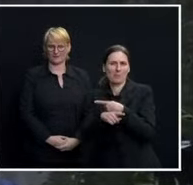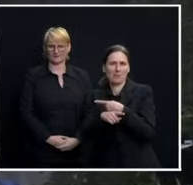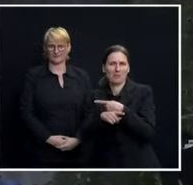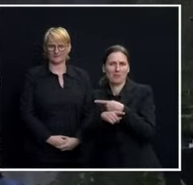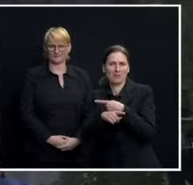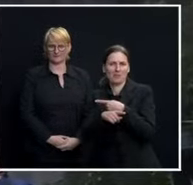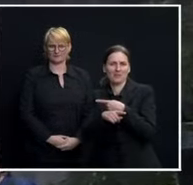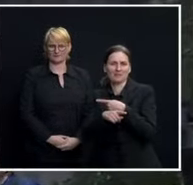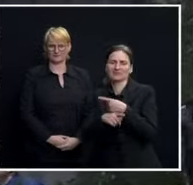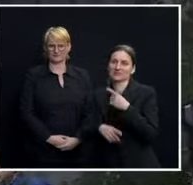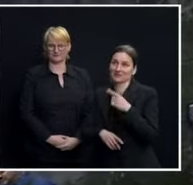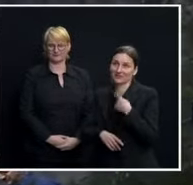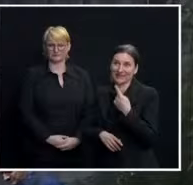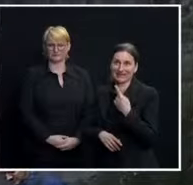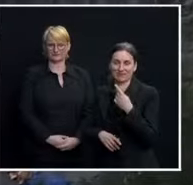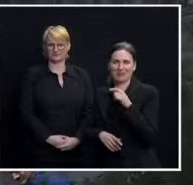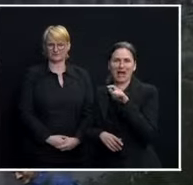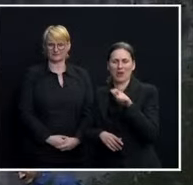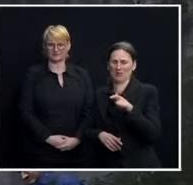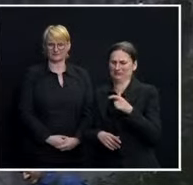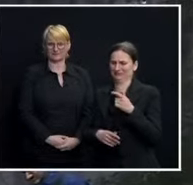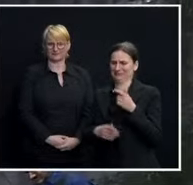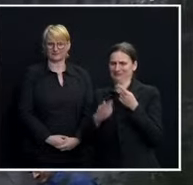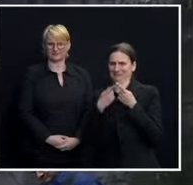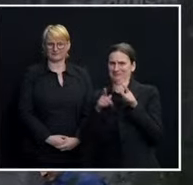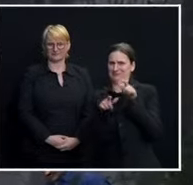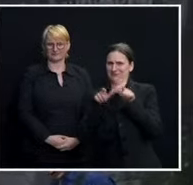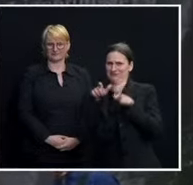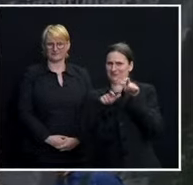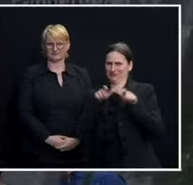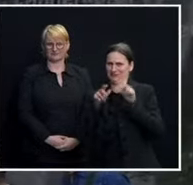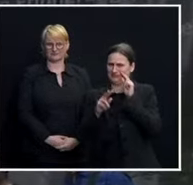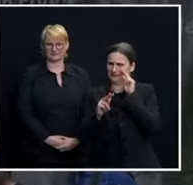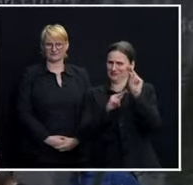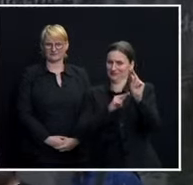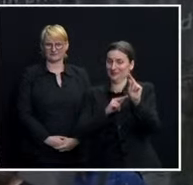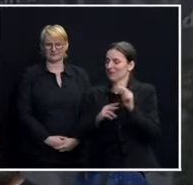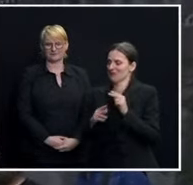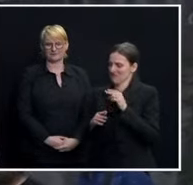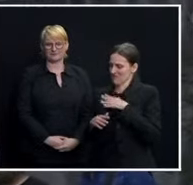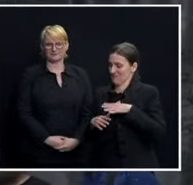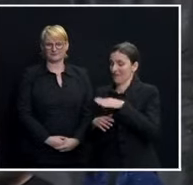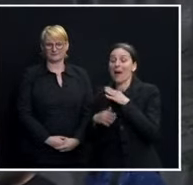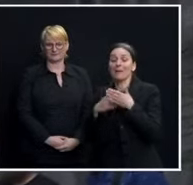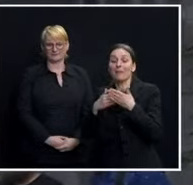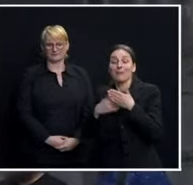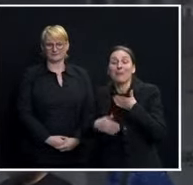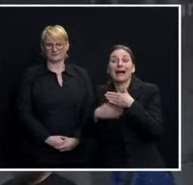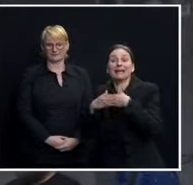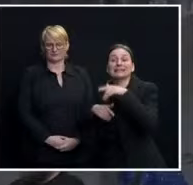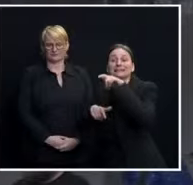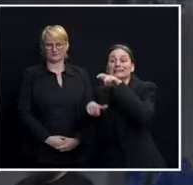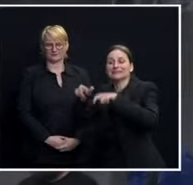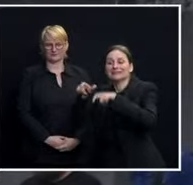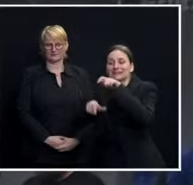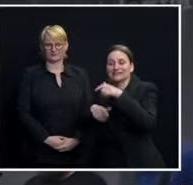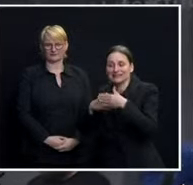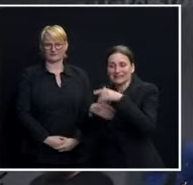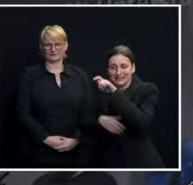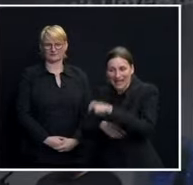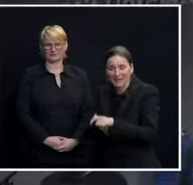die mir, sagen wir mal, unangenehm aufgefallen sind. Aber was sehr spannend war, mein Nachbar betreibt